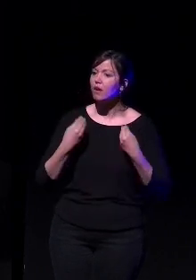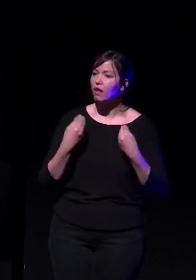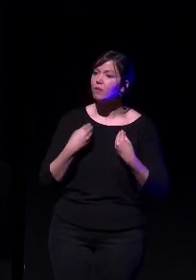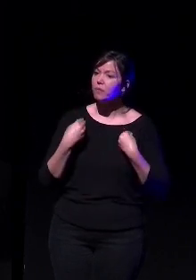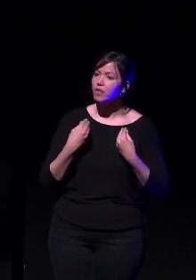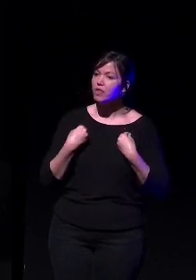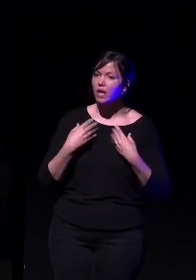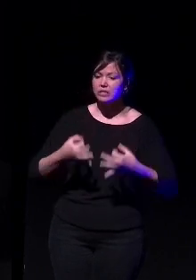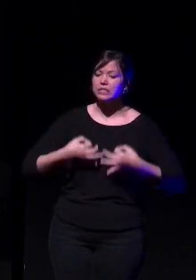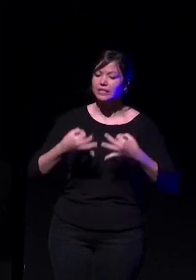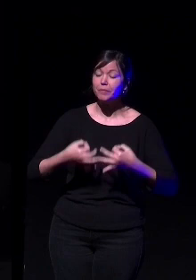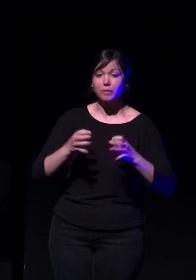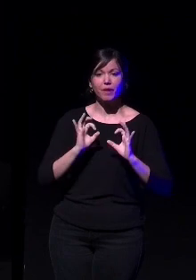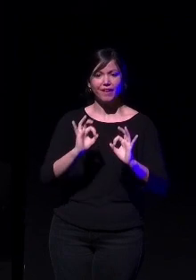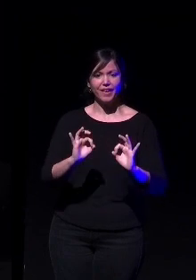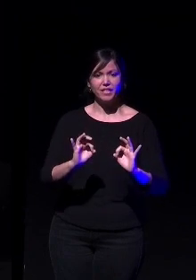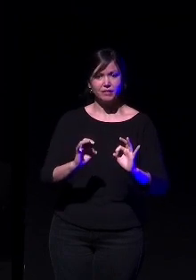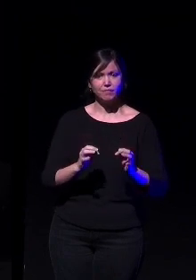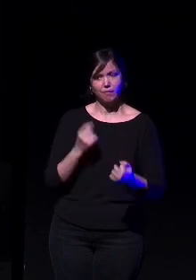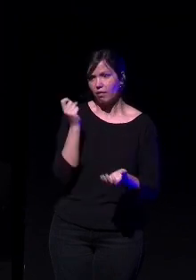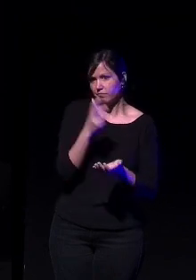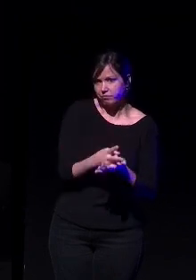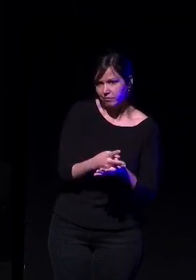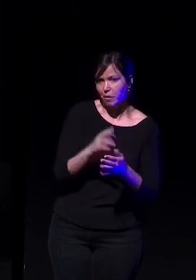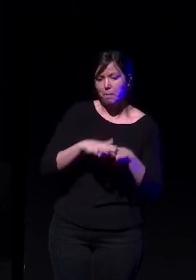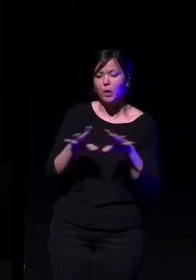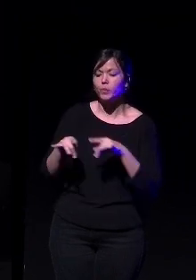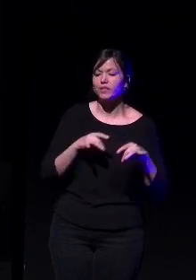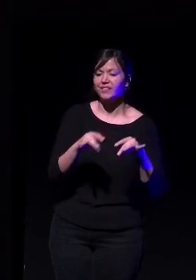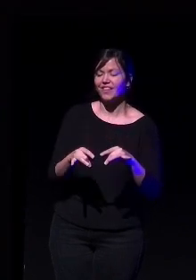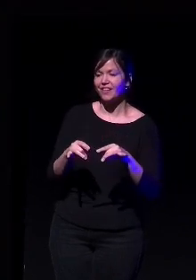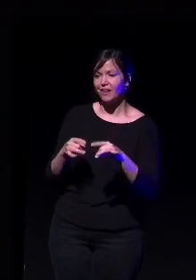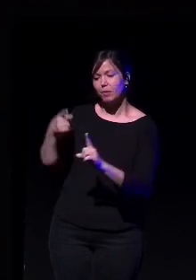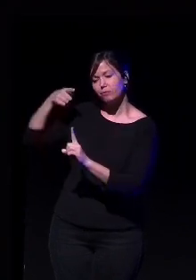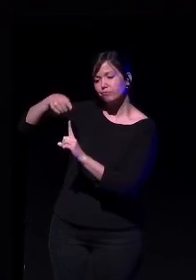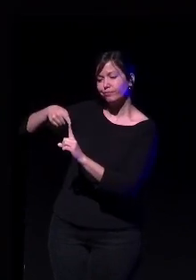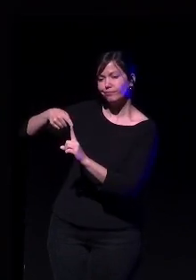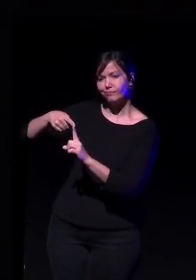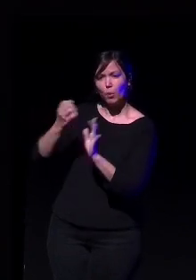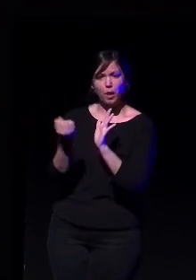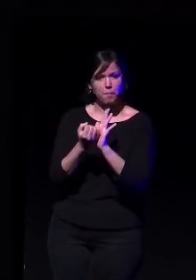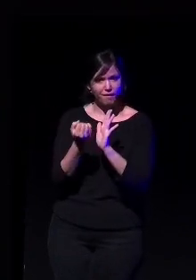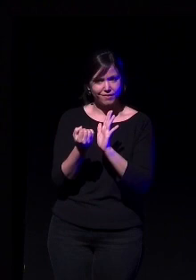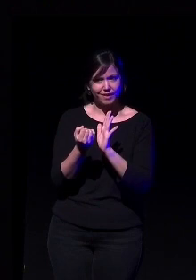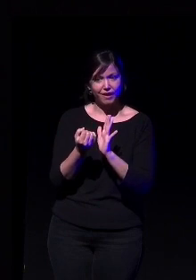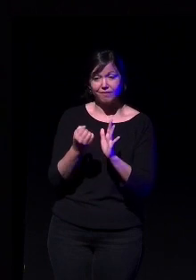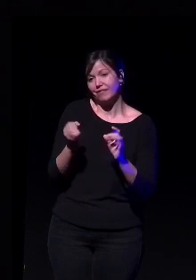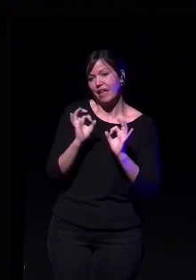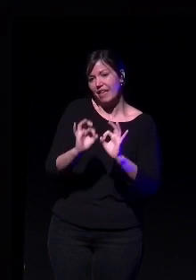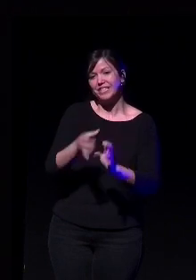va sempre d'això, va de jugar-se-la per una terra, per un destí, per una marca que s'ho val,